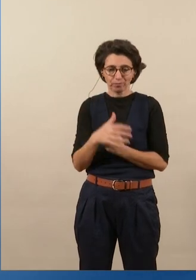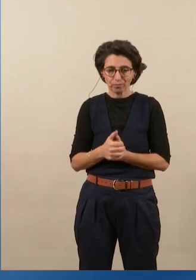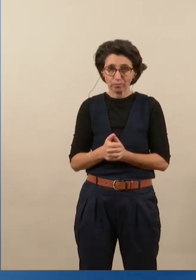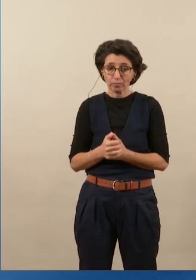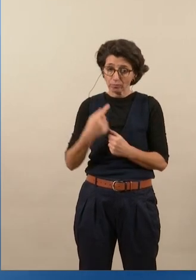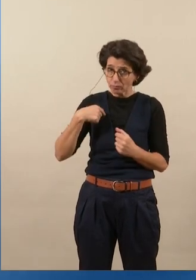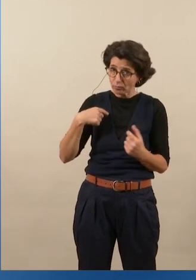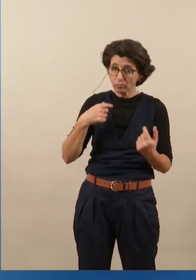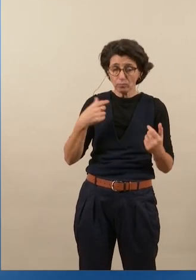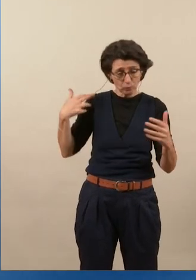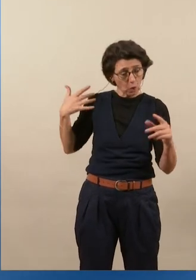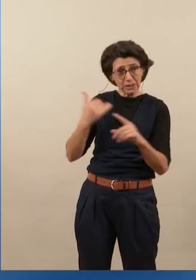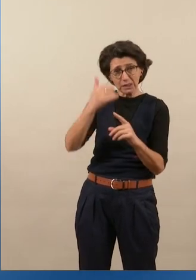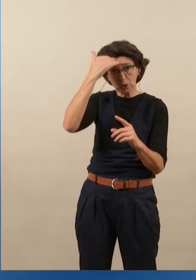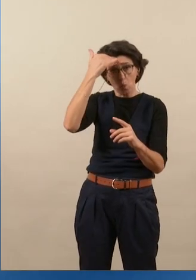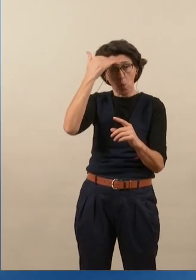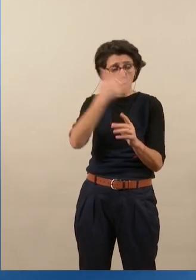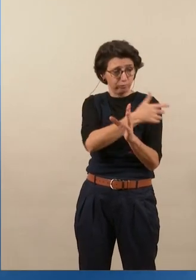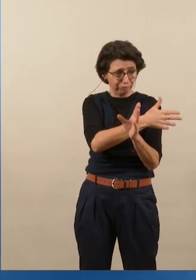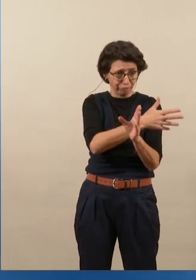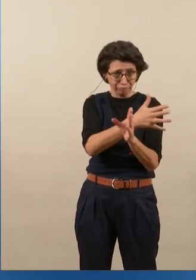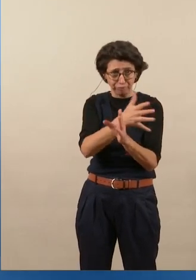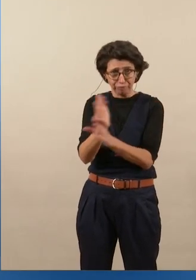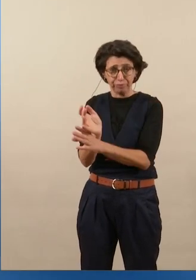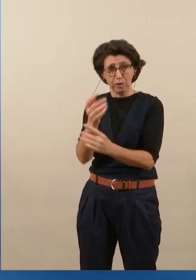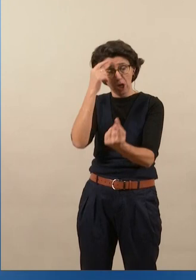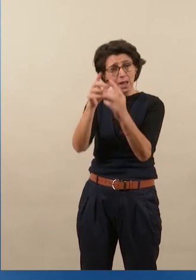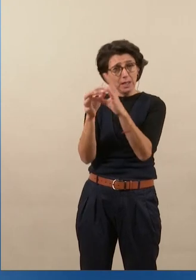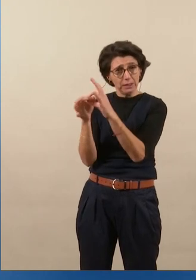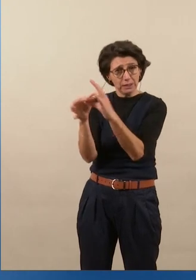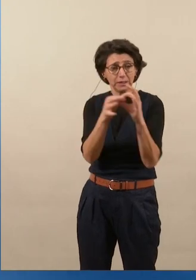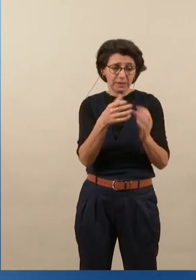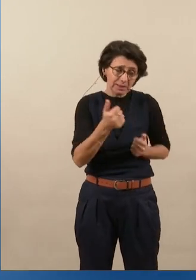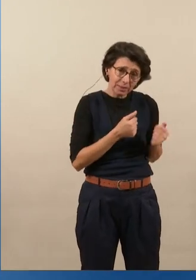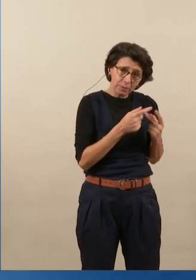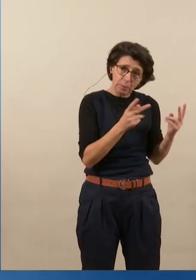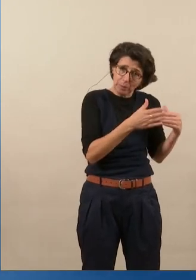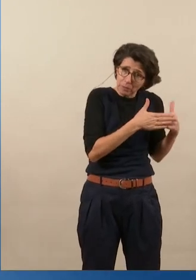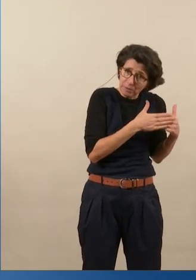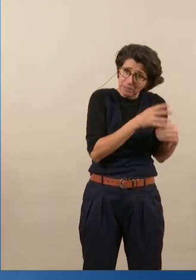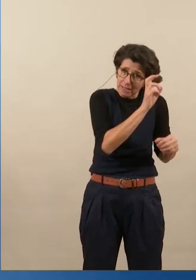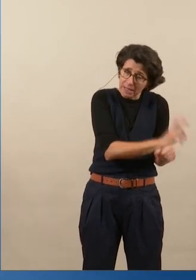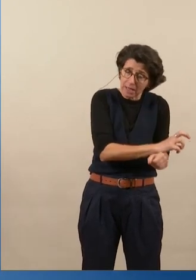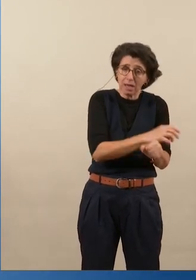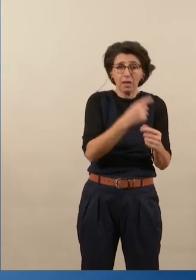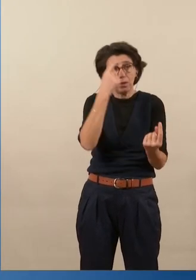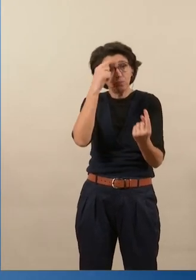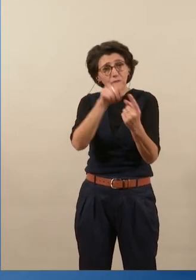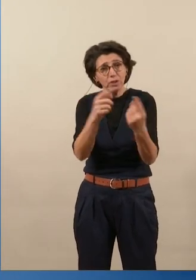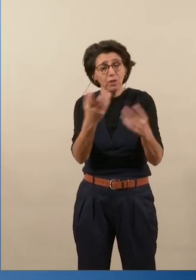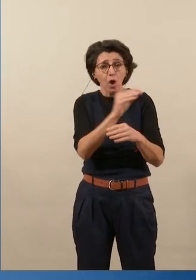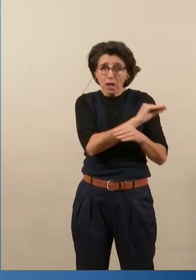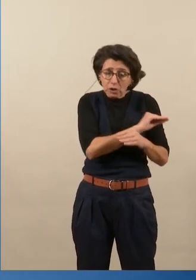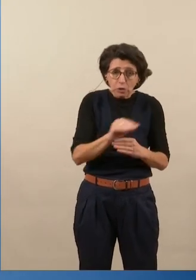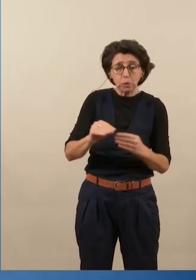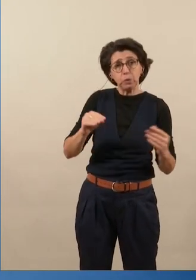boussul est dans la direction des solidarités du maintien des services publics de proximité afin de garantir toutes les sécurités du